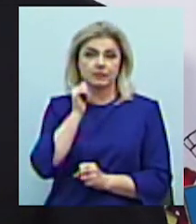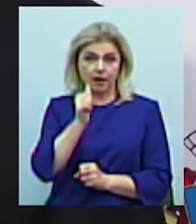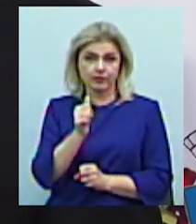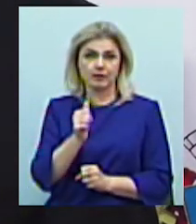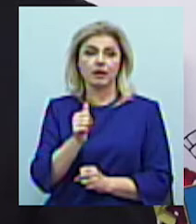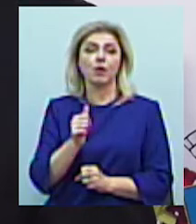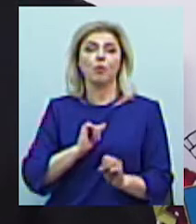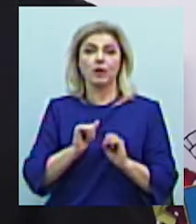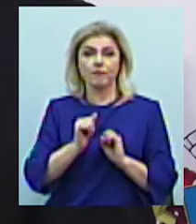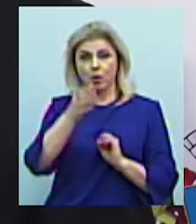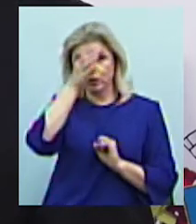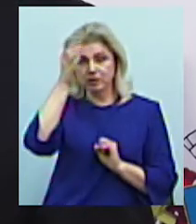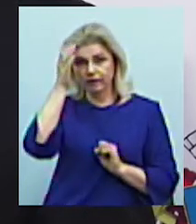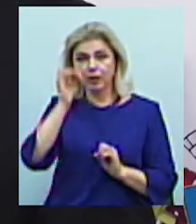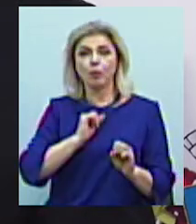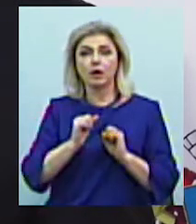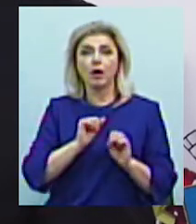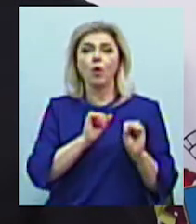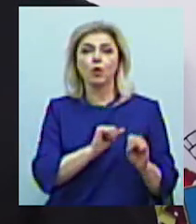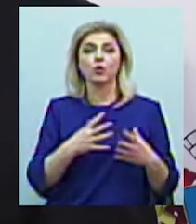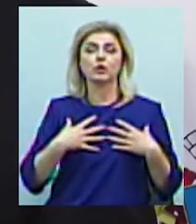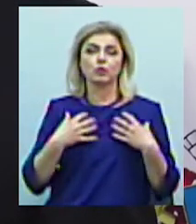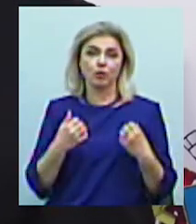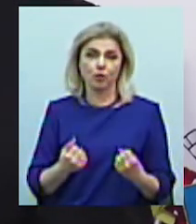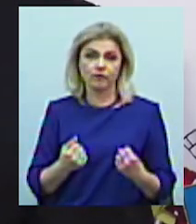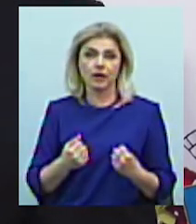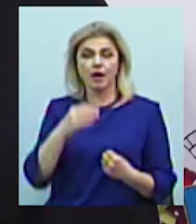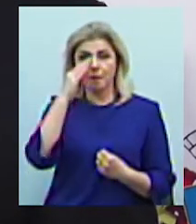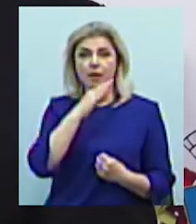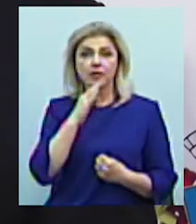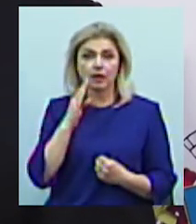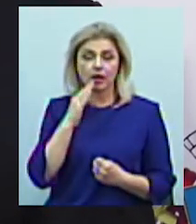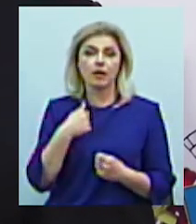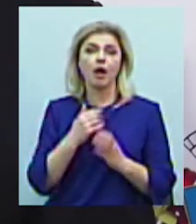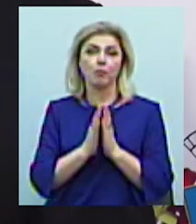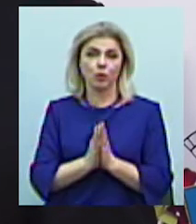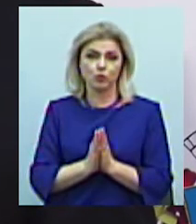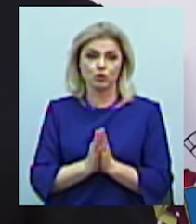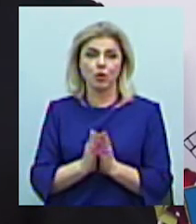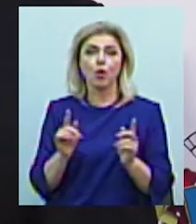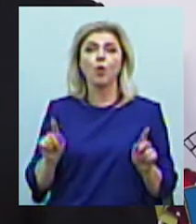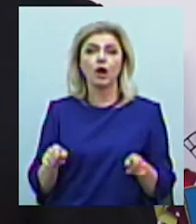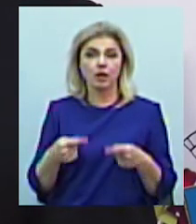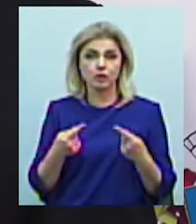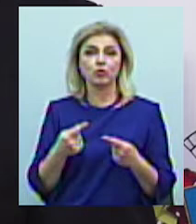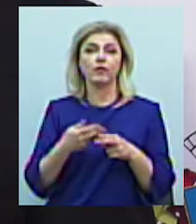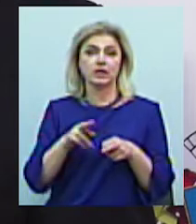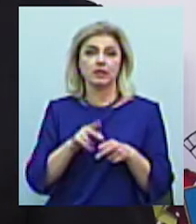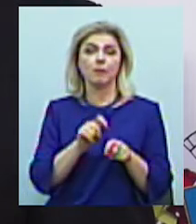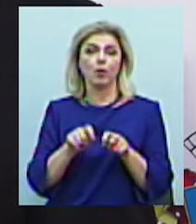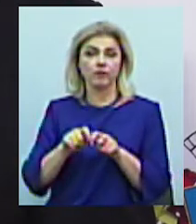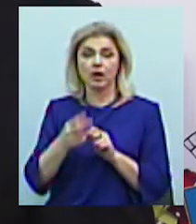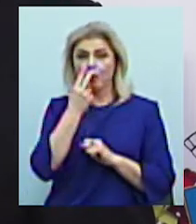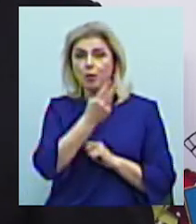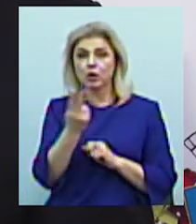дня управління освіти, управління охорони здоров'я, батьки, я прошу організувати ці перевірки. Подивіться,